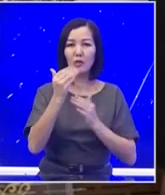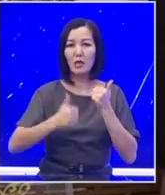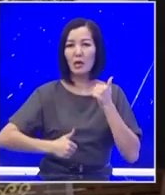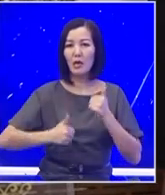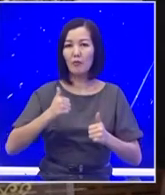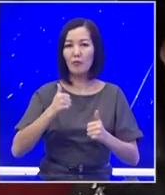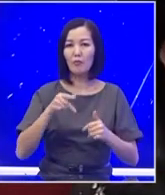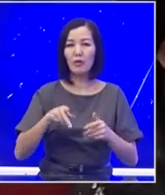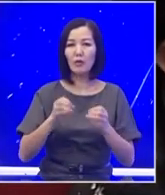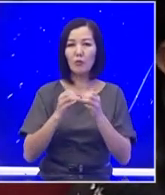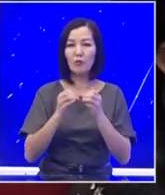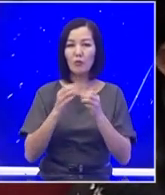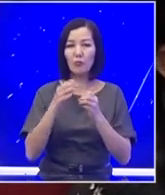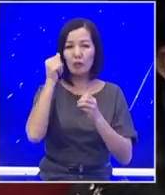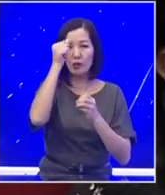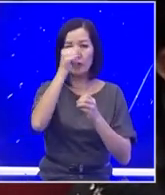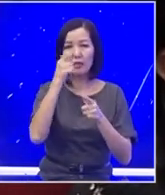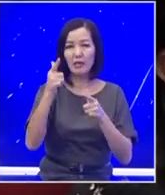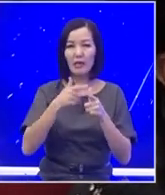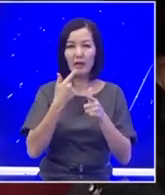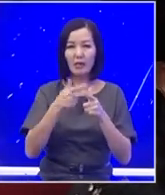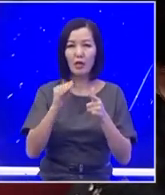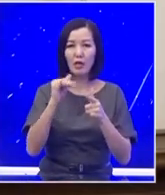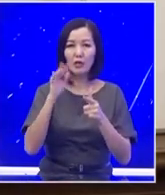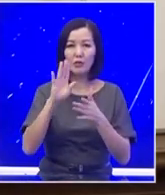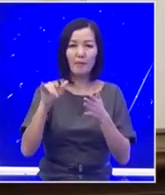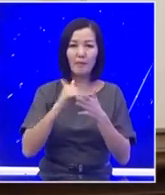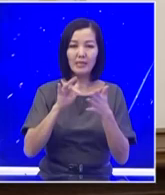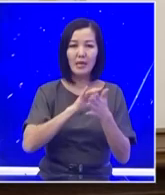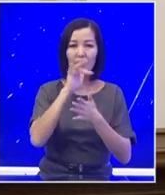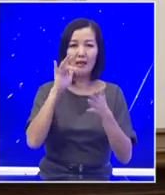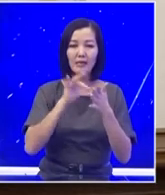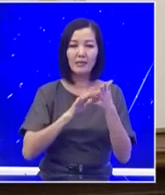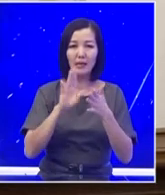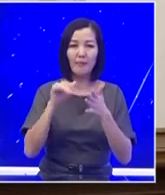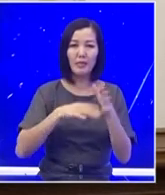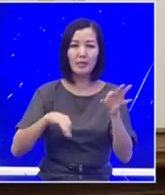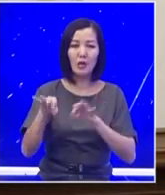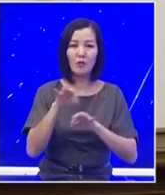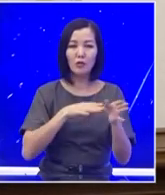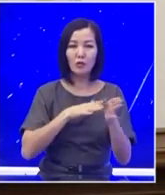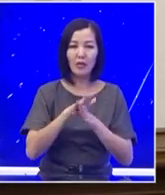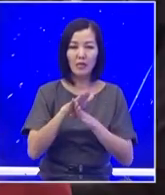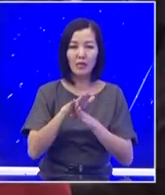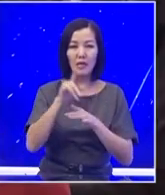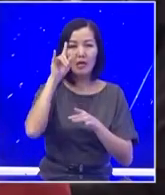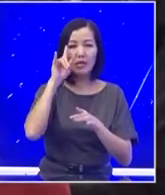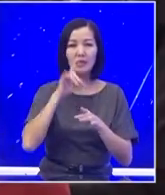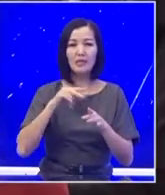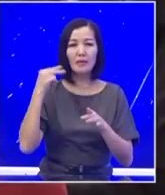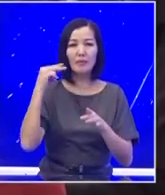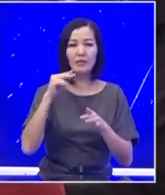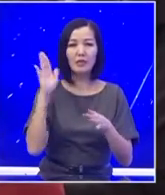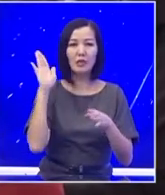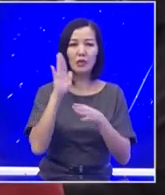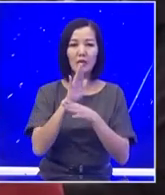өтіп, 2010-2015 жылдар аралығында Жетісудың бас қаласында бас сәулетші лауазымын атқарды. Қазақстан Республикасы